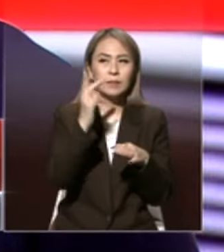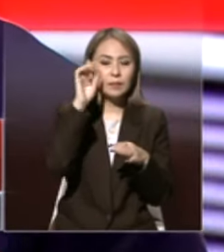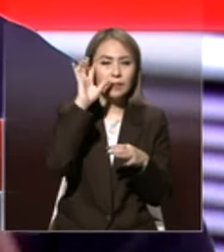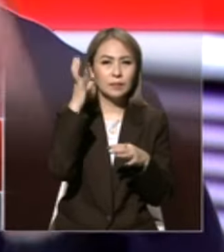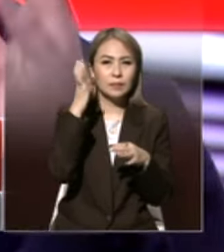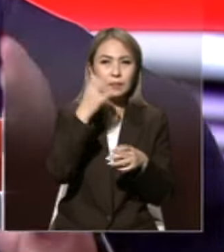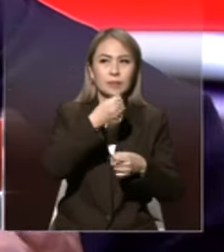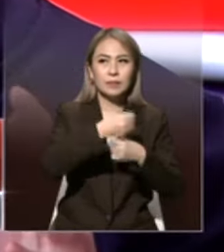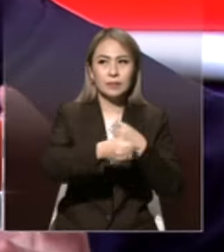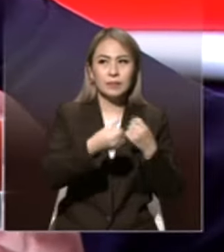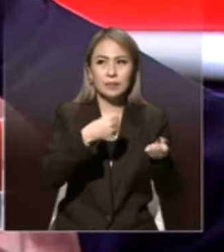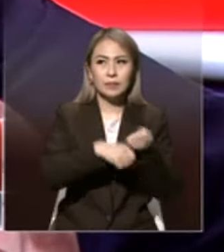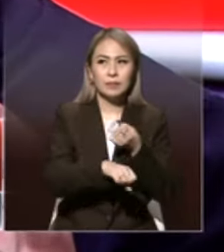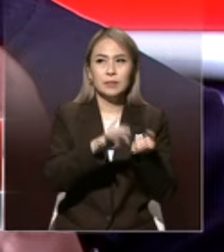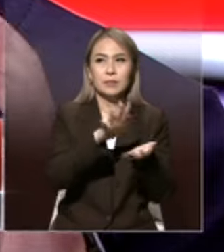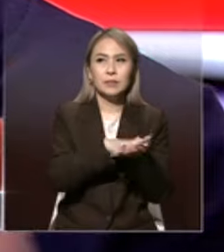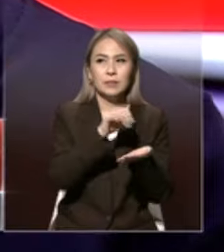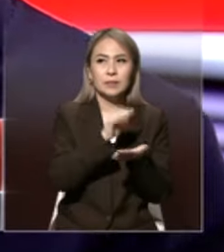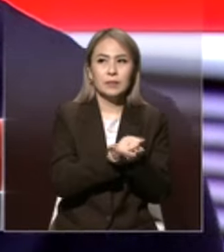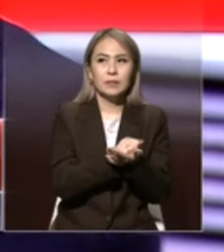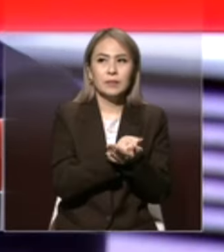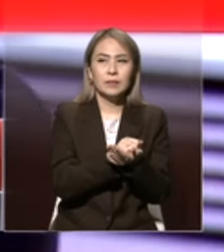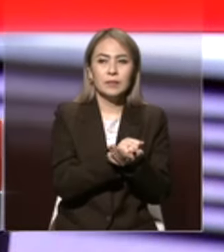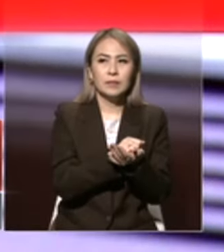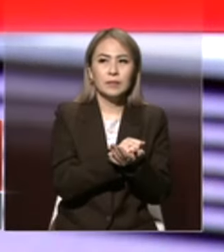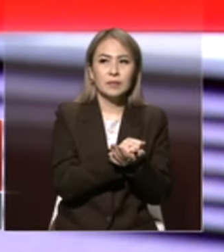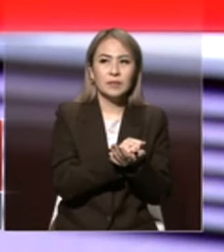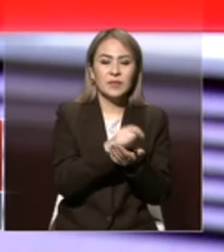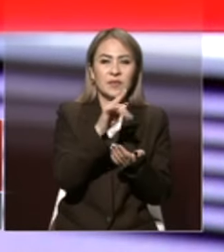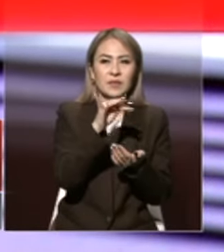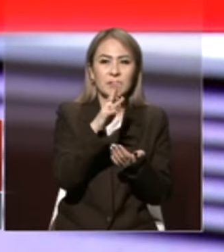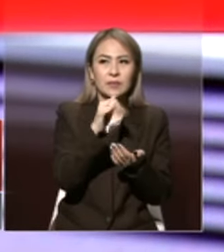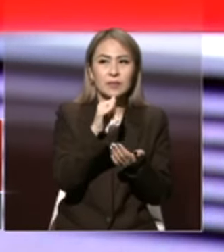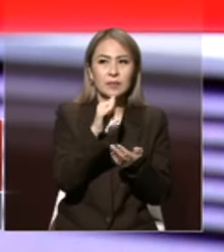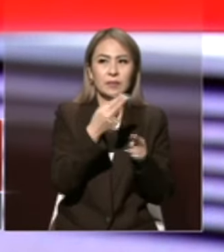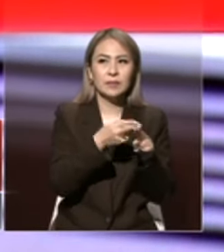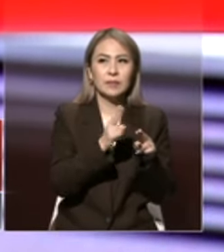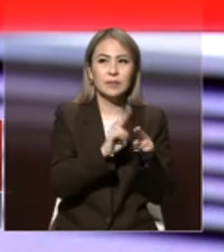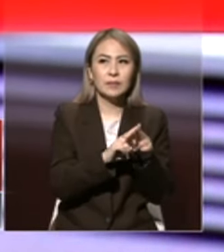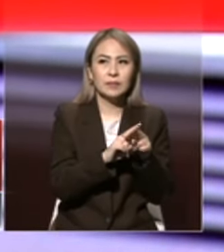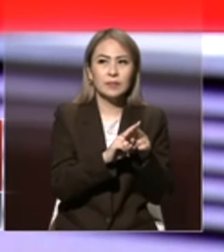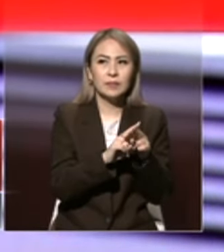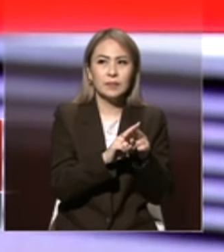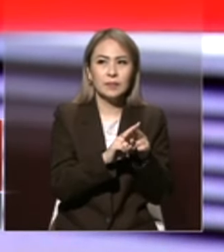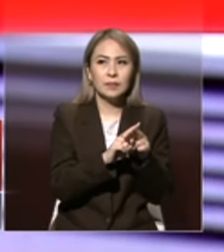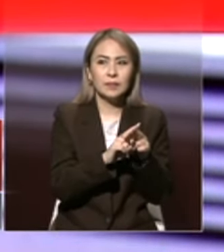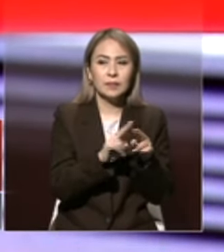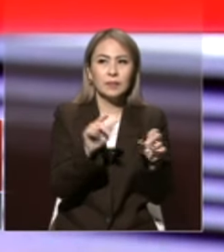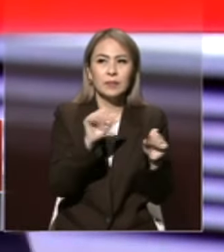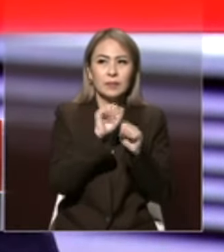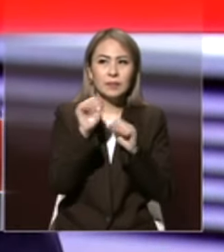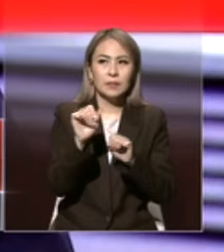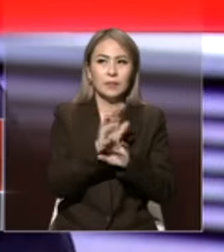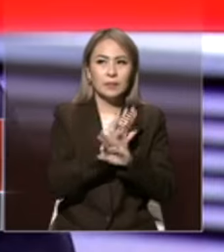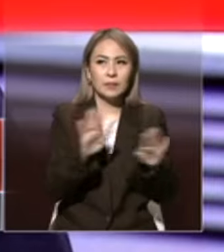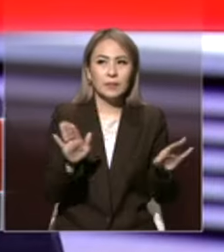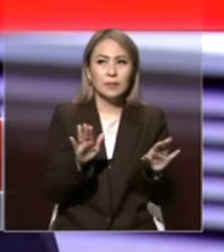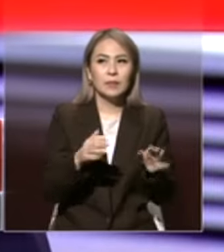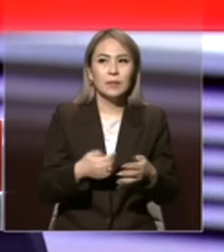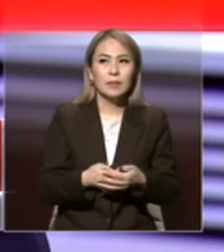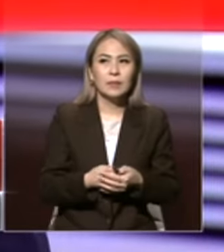психологиялық зорлық-зомбылық көруі олардың физикалық зорлық-зомбылық көрсетуін ақтамайды. Бұл асылсыз